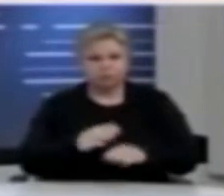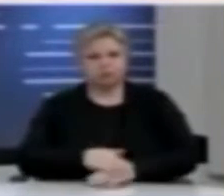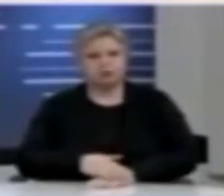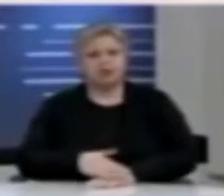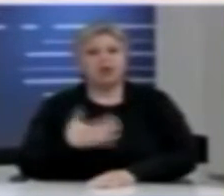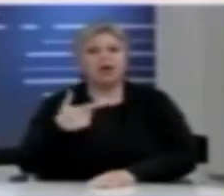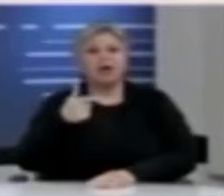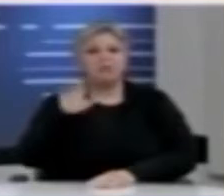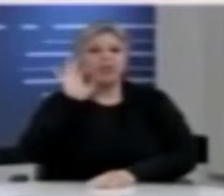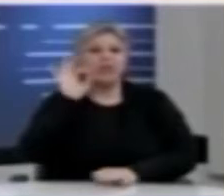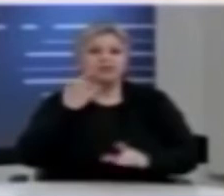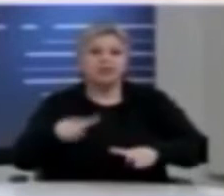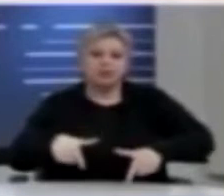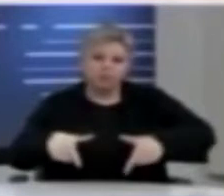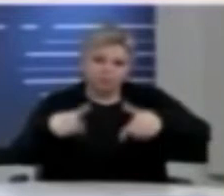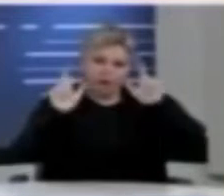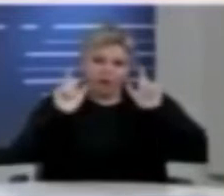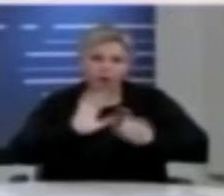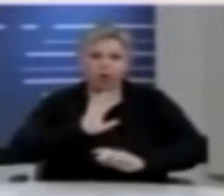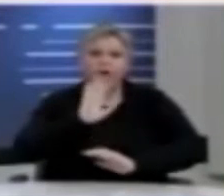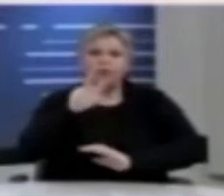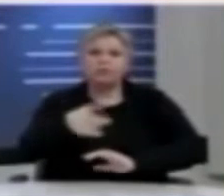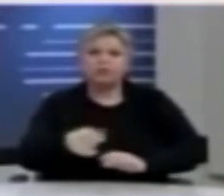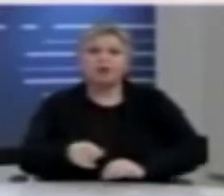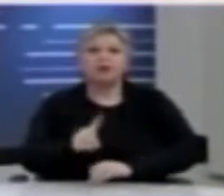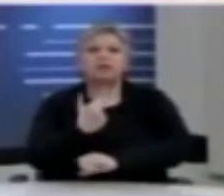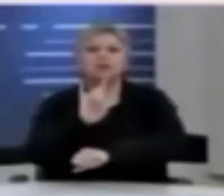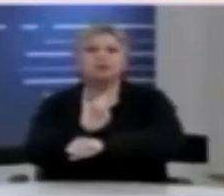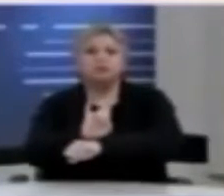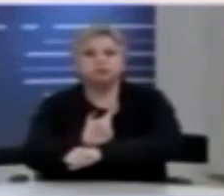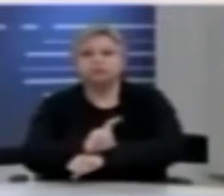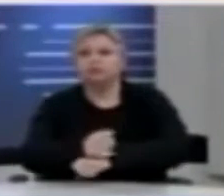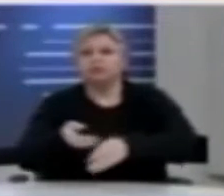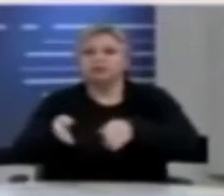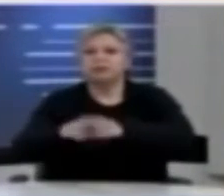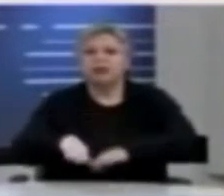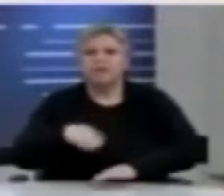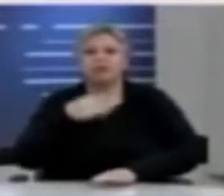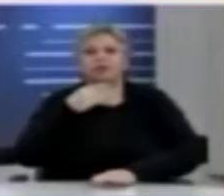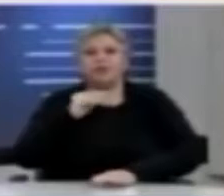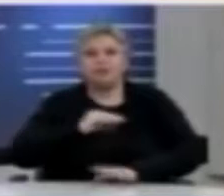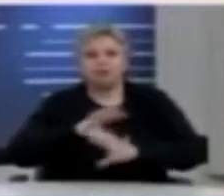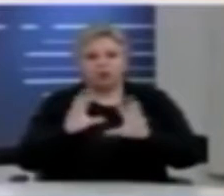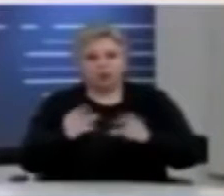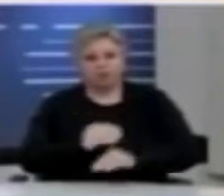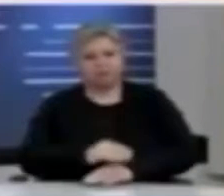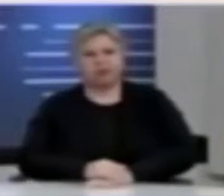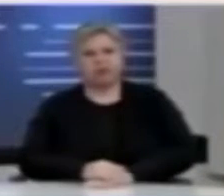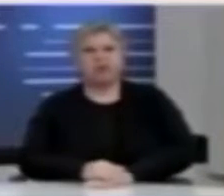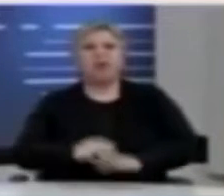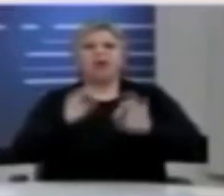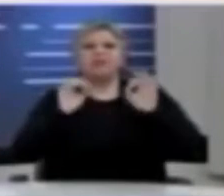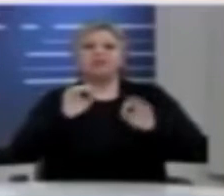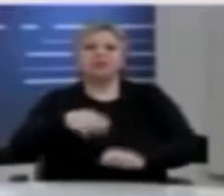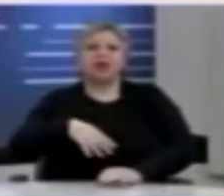Πύργο μέχρι την Κνωσό, μέχρι και τους τάφους των Βενιζέλων. Πώς να μην χαμογελάει η κυρία Μέρκελ